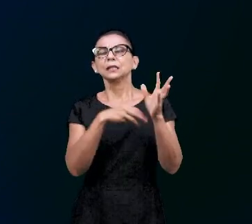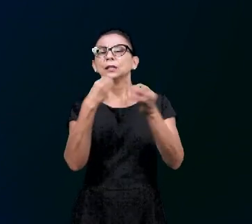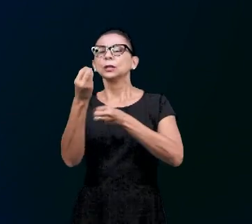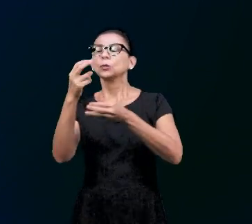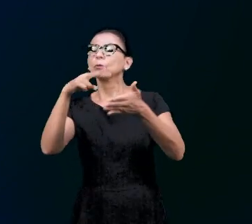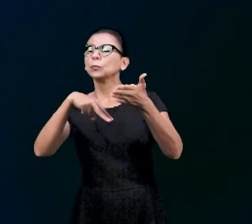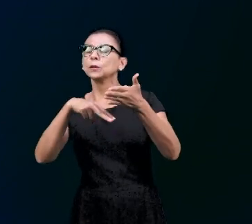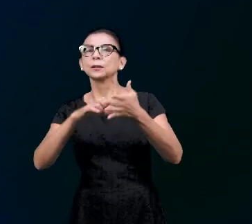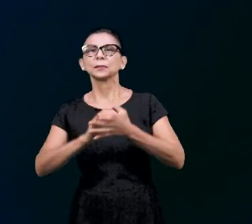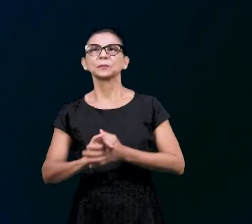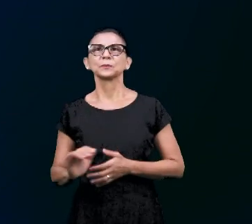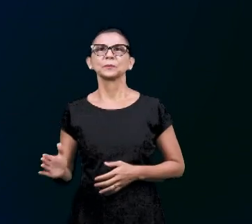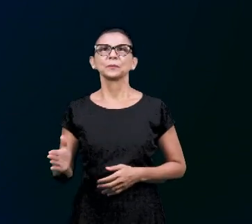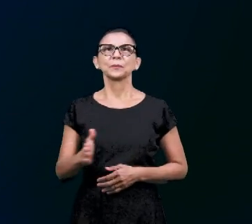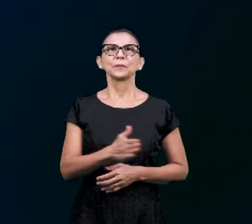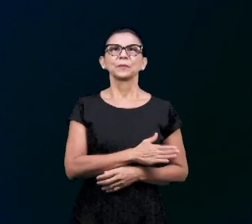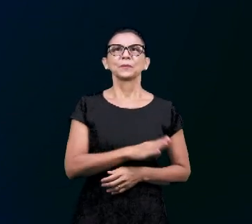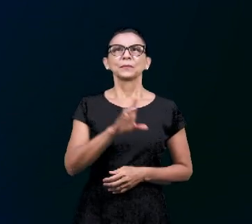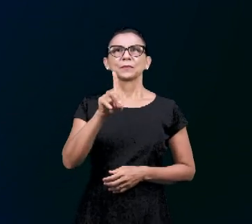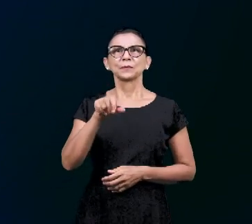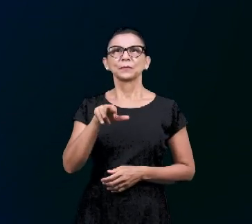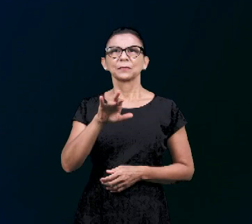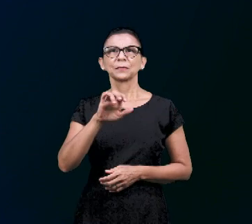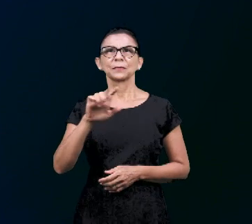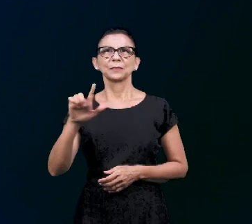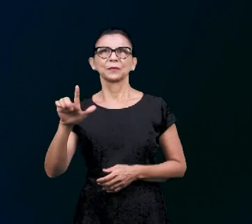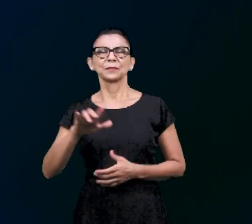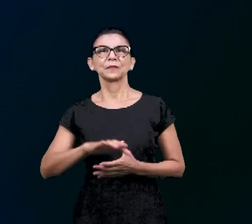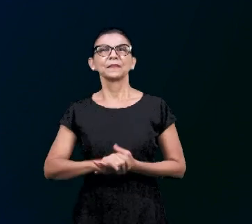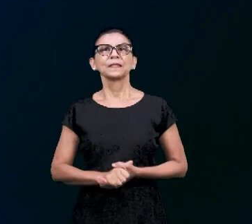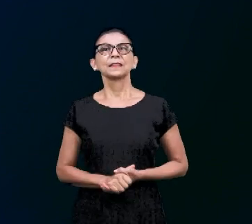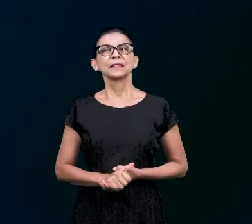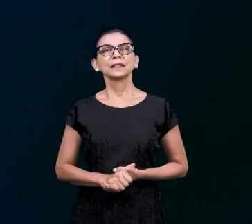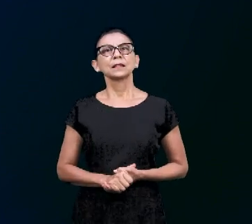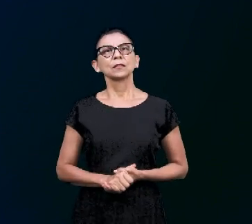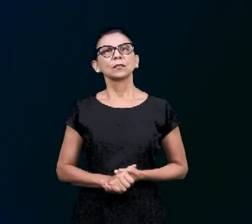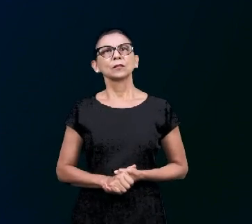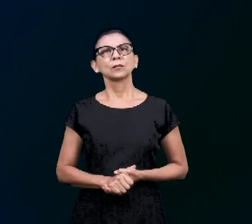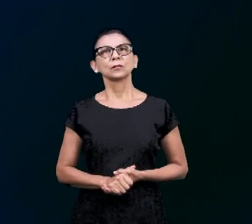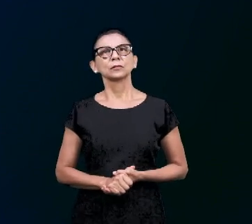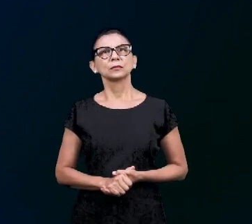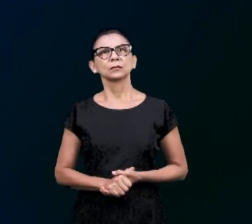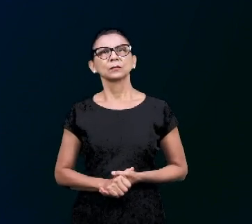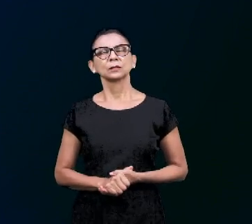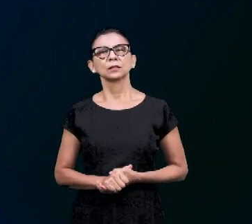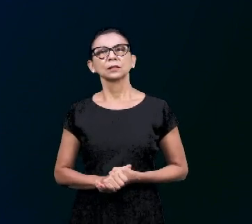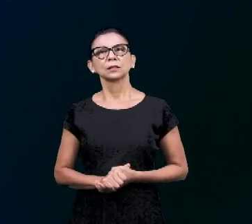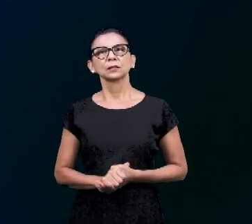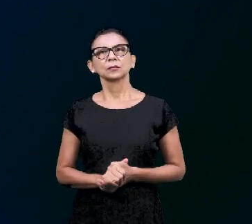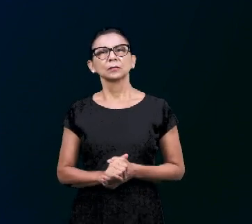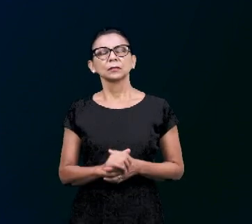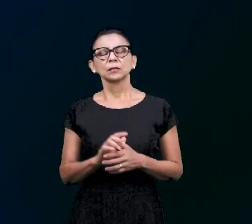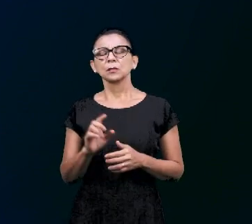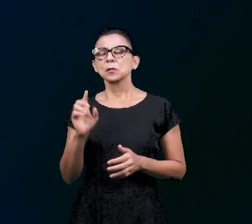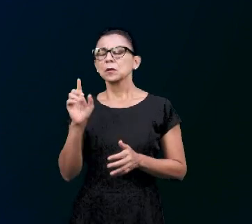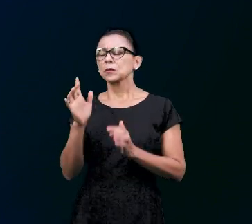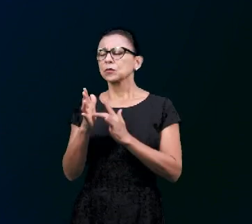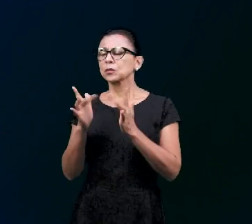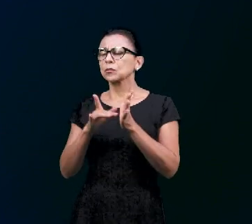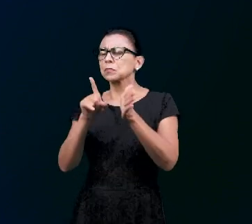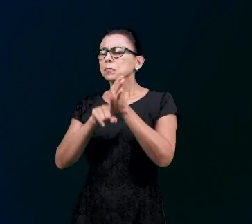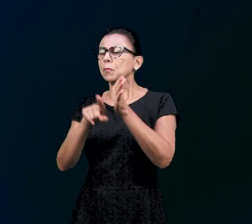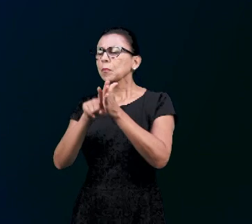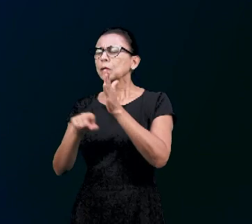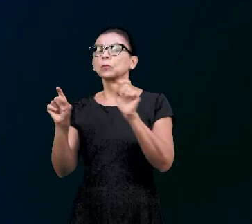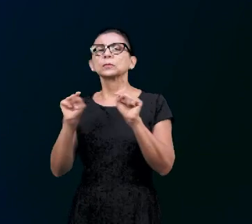c'est qui est écrit dans la loi et comment tu lis? Je suis Daniel, je vais répondre à la question 3. Les questions que Jésus a